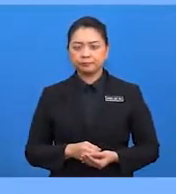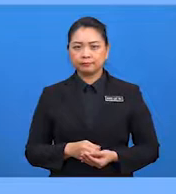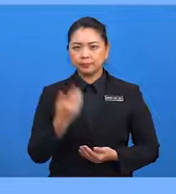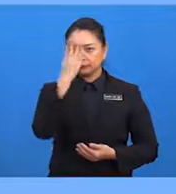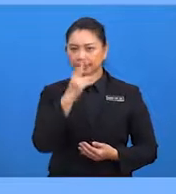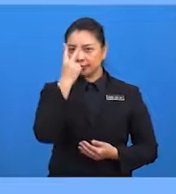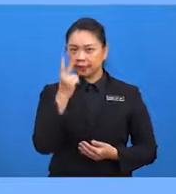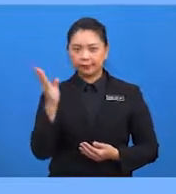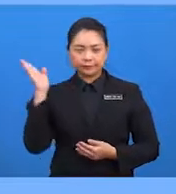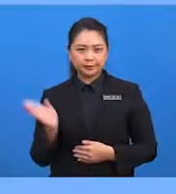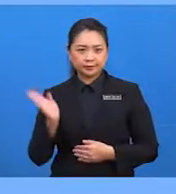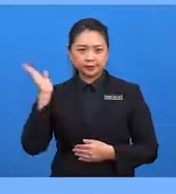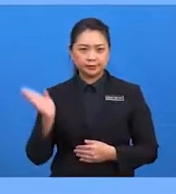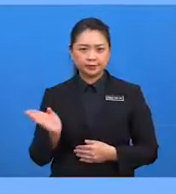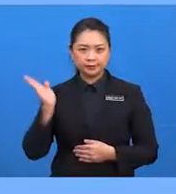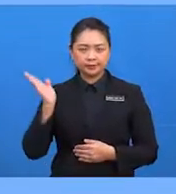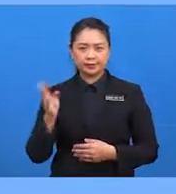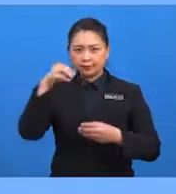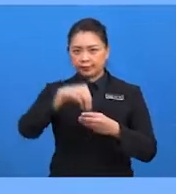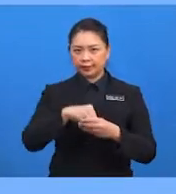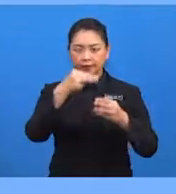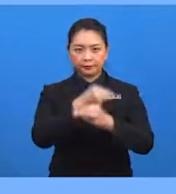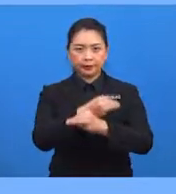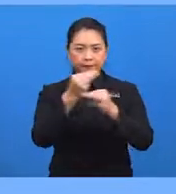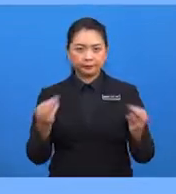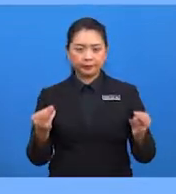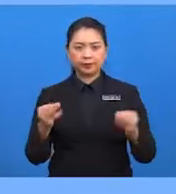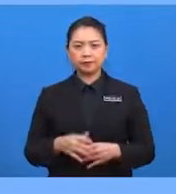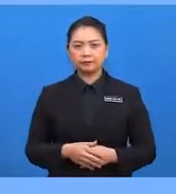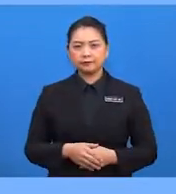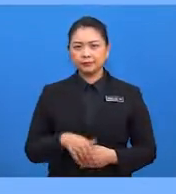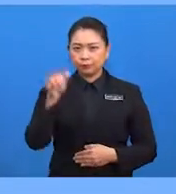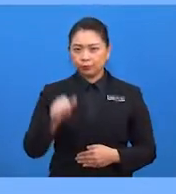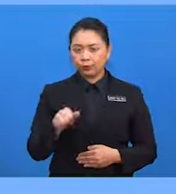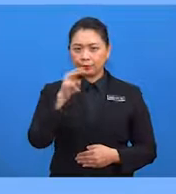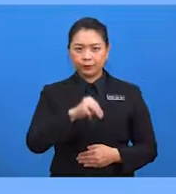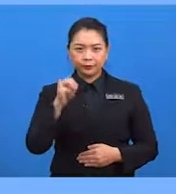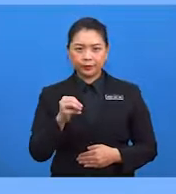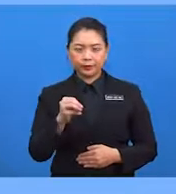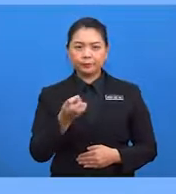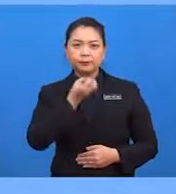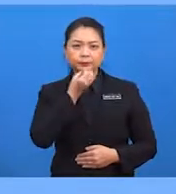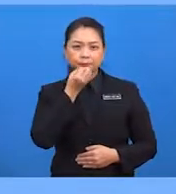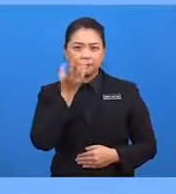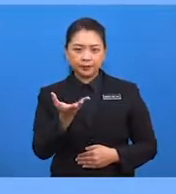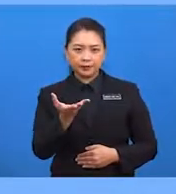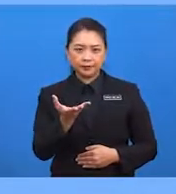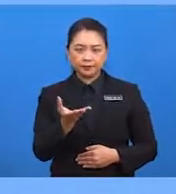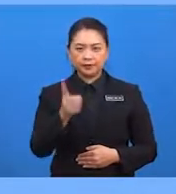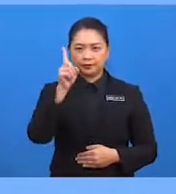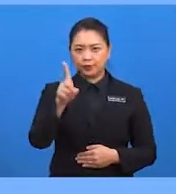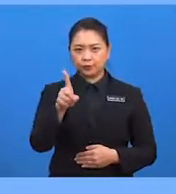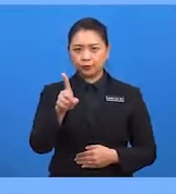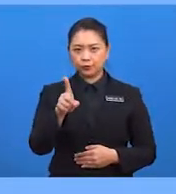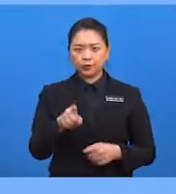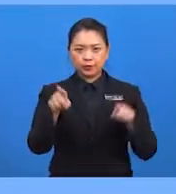Pernah tengok tak asid-asid ini di dalam makmal? Bolehkah murid-murid nyatakan satu